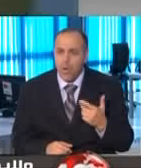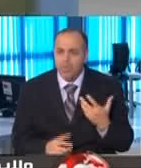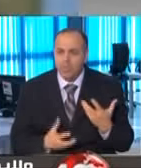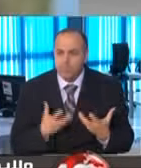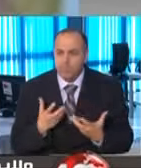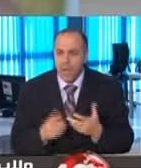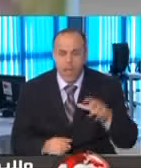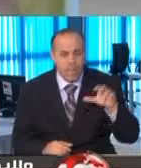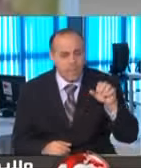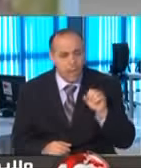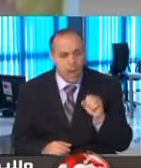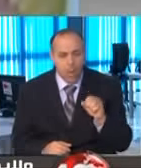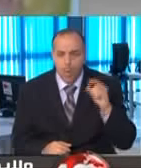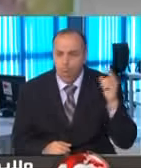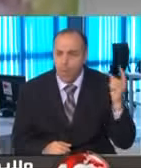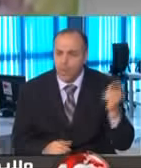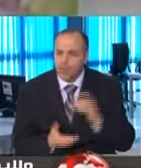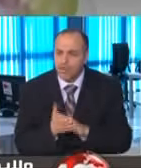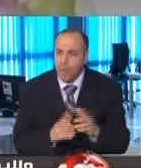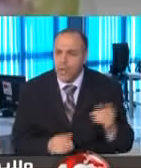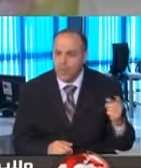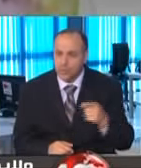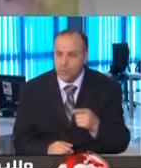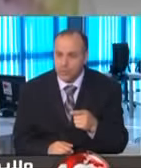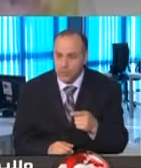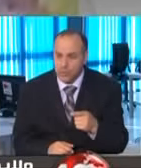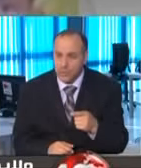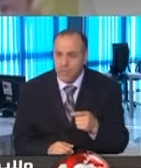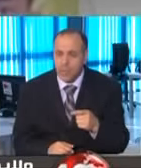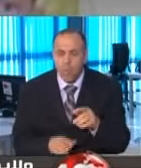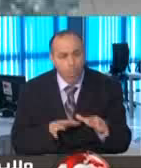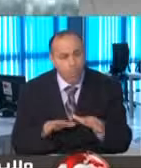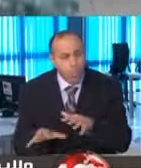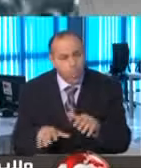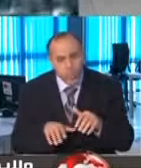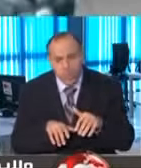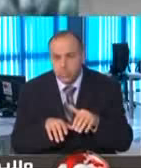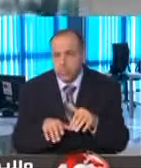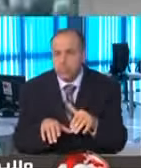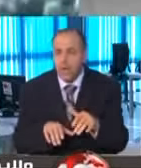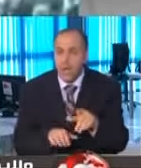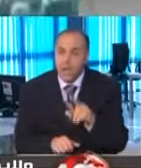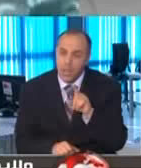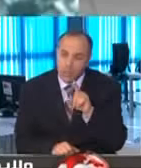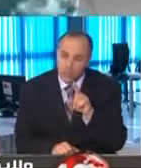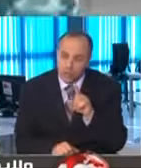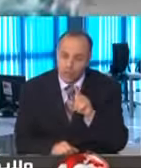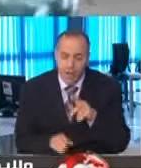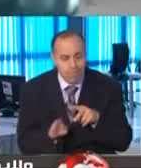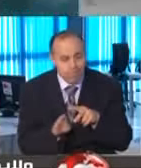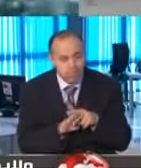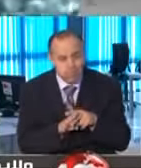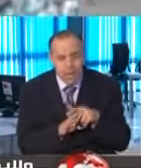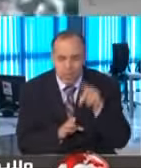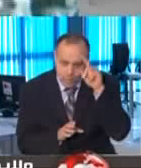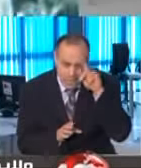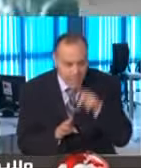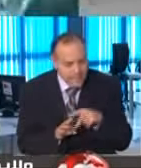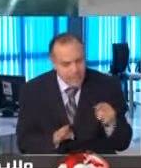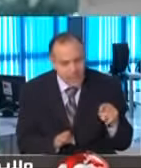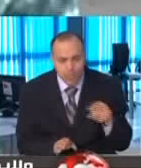شظاياها دعوة إلى مكونات المجتمع المدني للتحرك ومنهضة الظلم وفك الحصار على سيدي